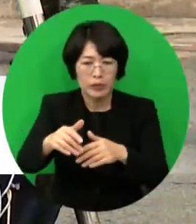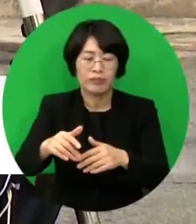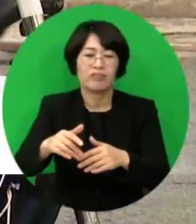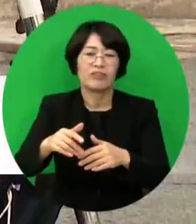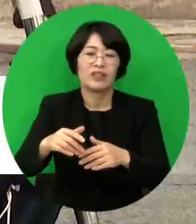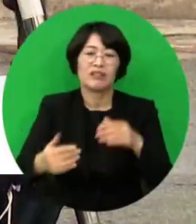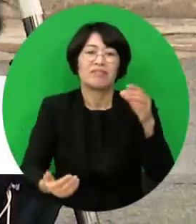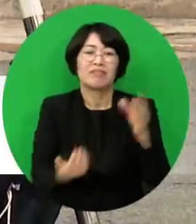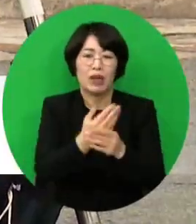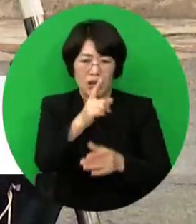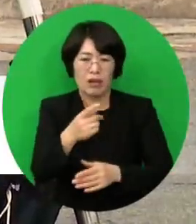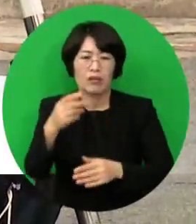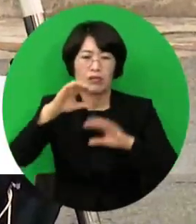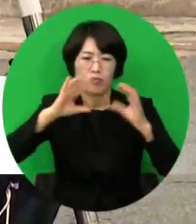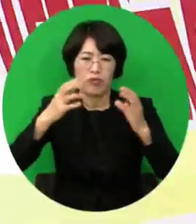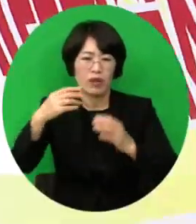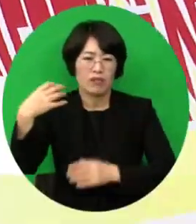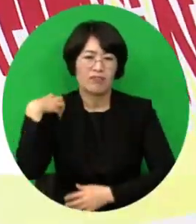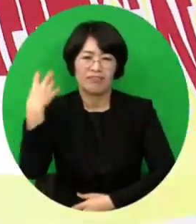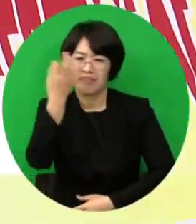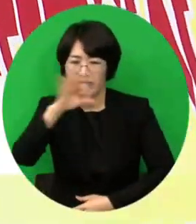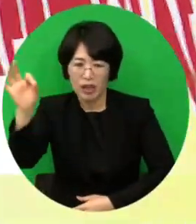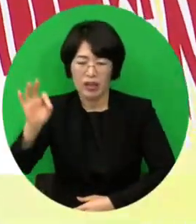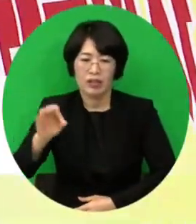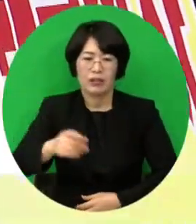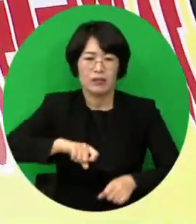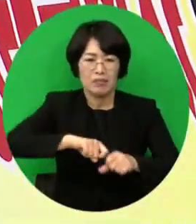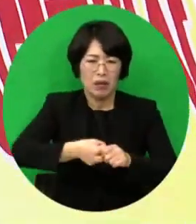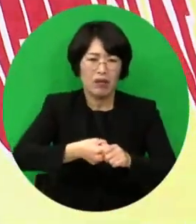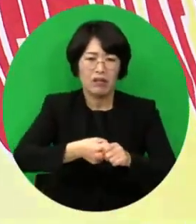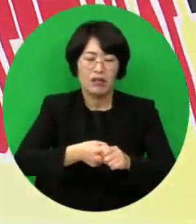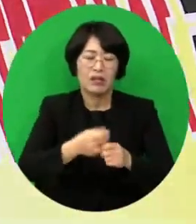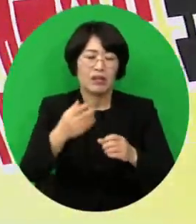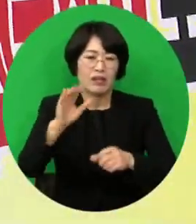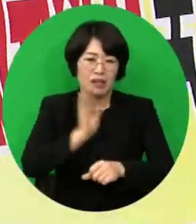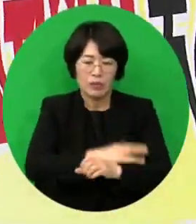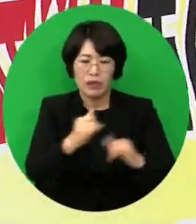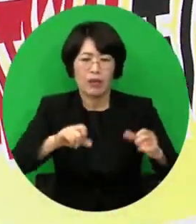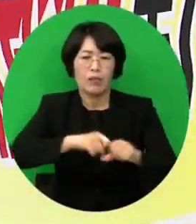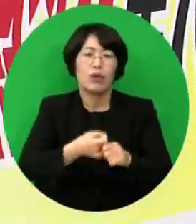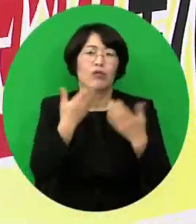책임 인정과 진상 규명, 책임자 처벌 등을 요구할 예정입니다.